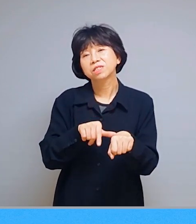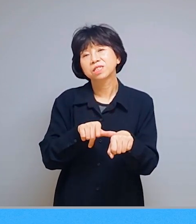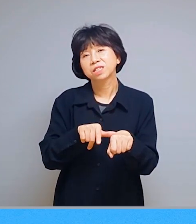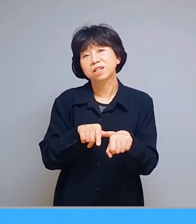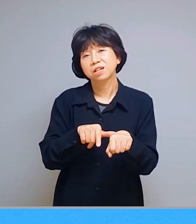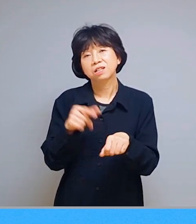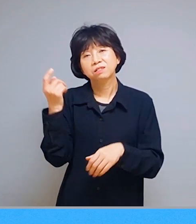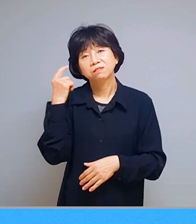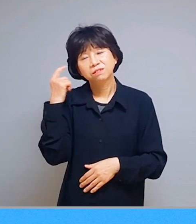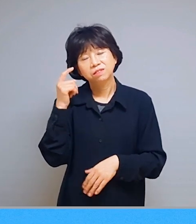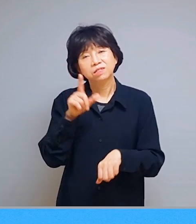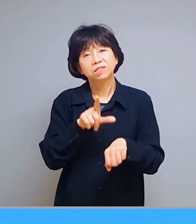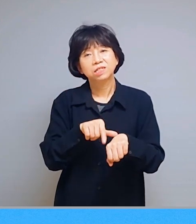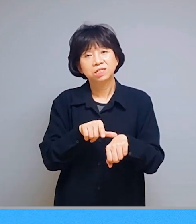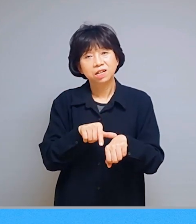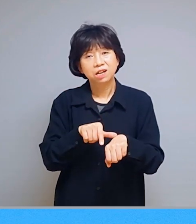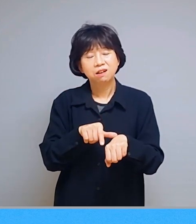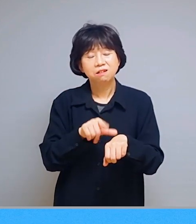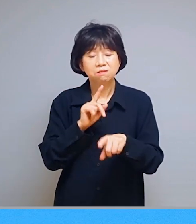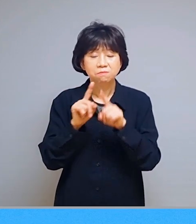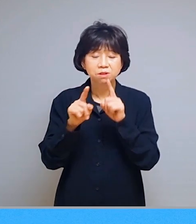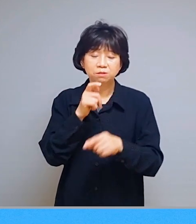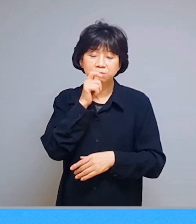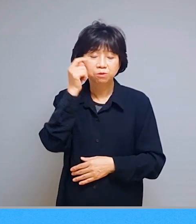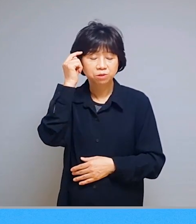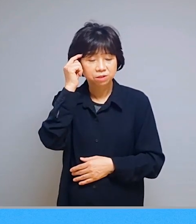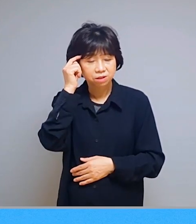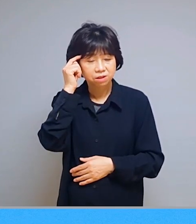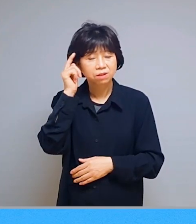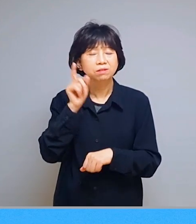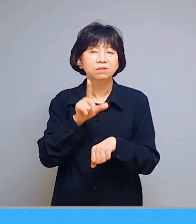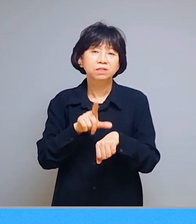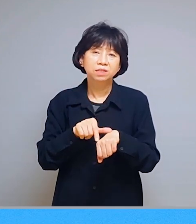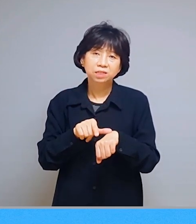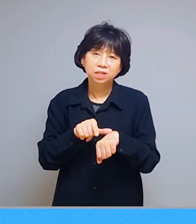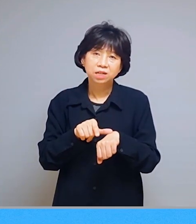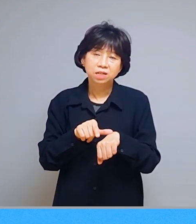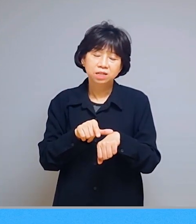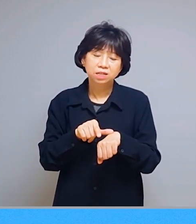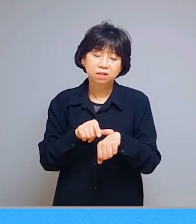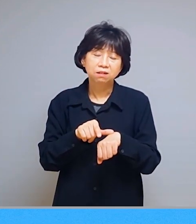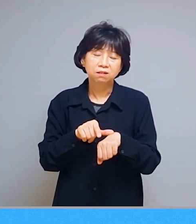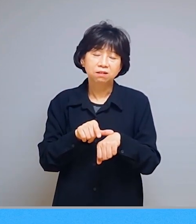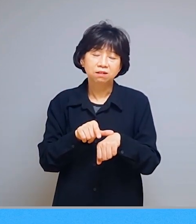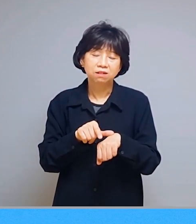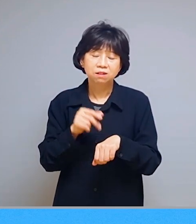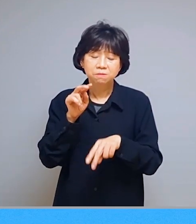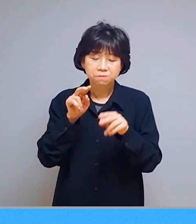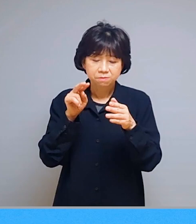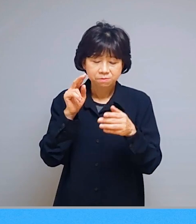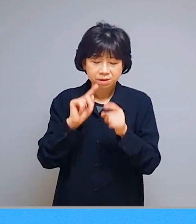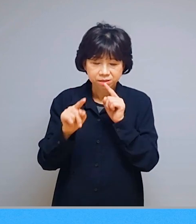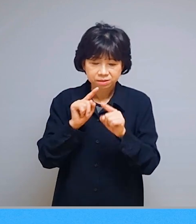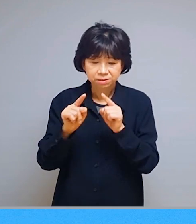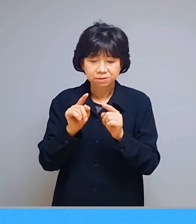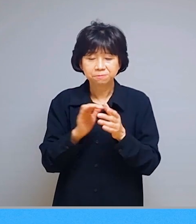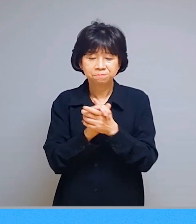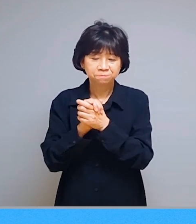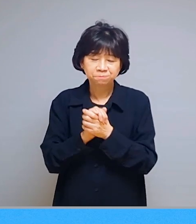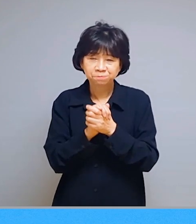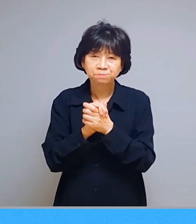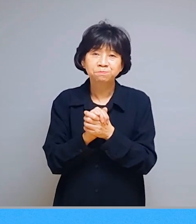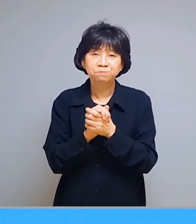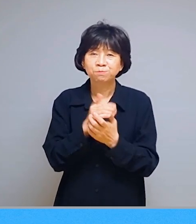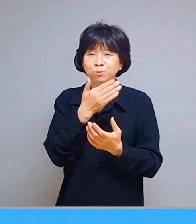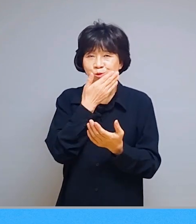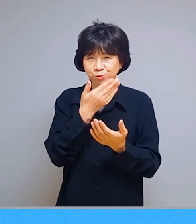말씀을 듣는 시간, 말씀을 묵상하는 시간, 말씀과 가까이 있는 시간이 우리에게